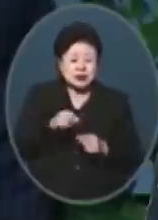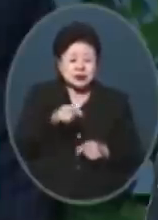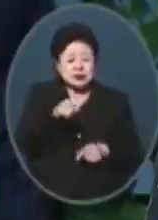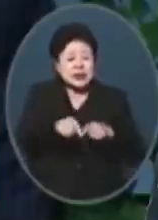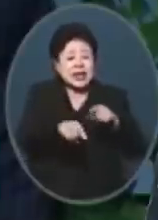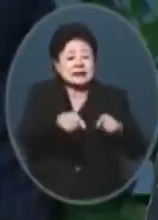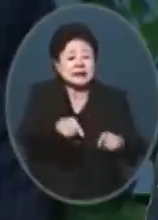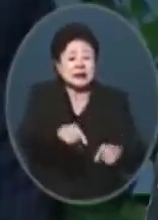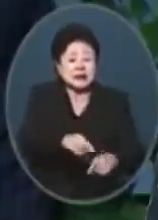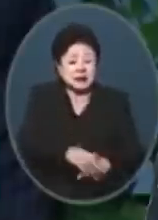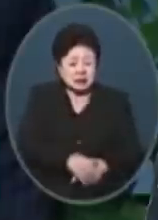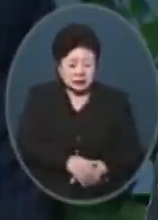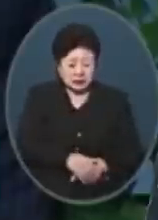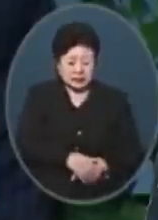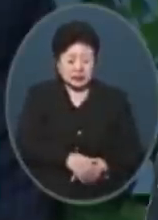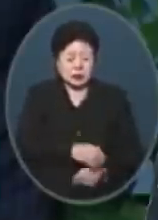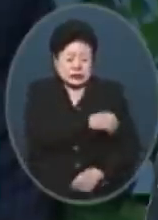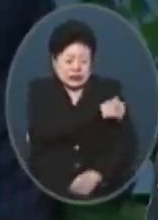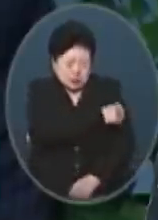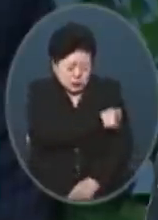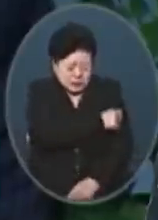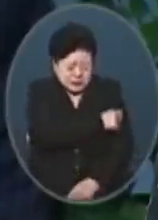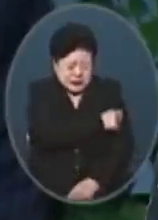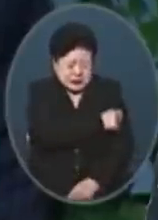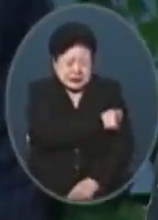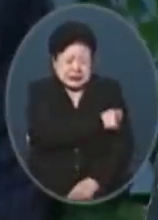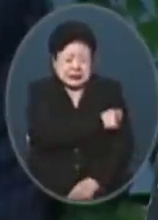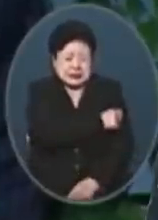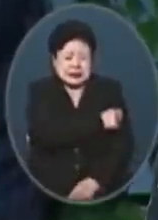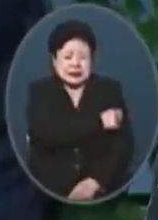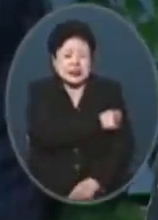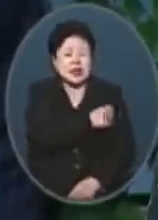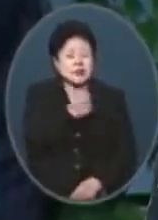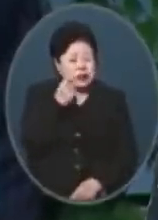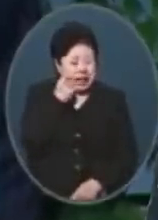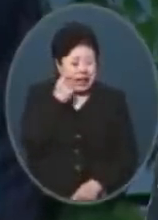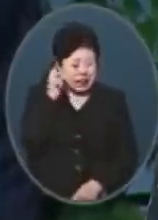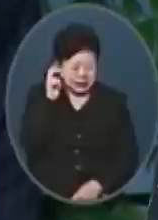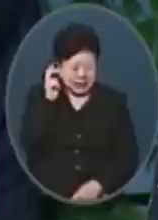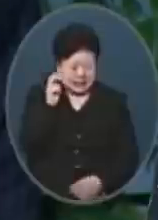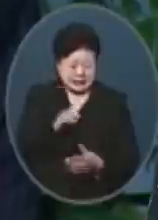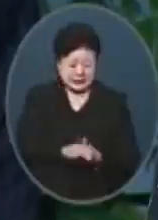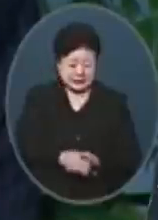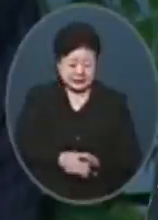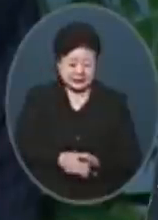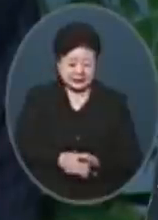나아가서 그 옷자락에 손을 대지 못했을 것입니다.